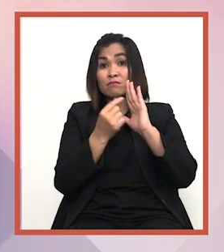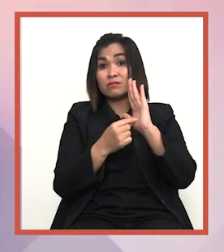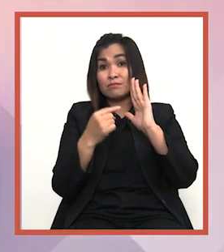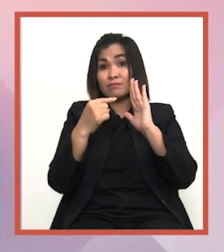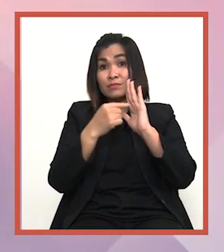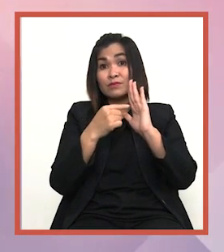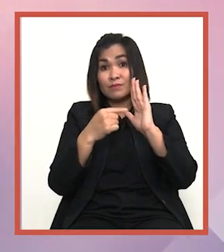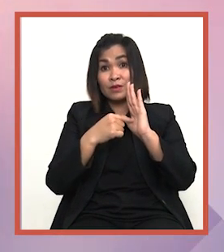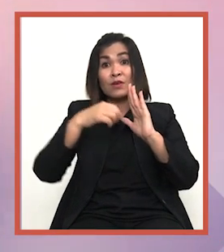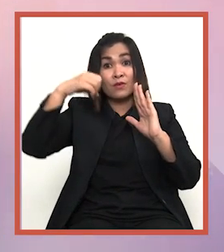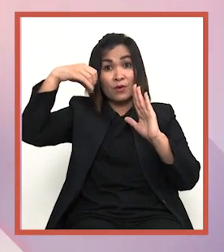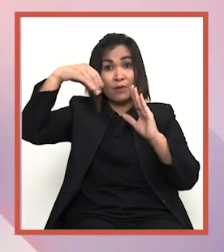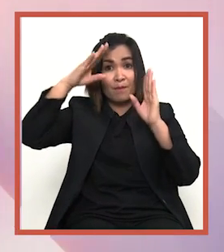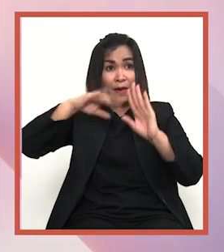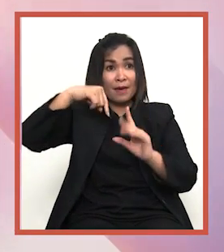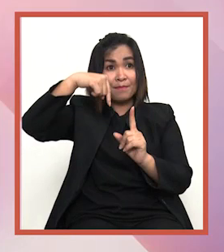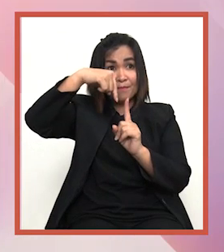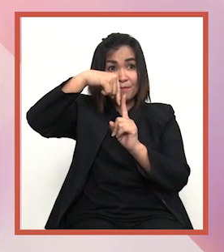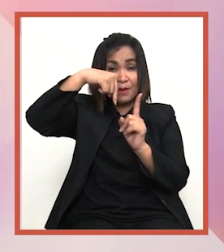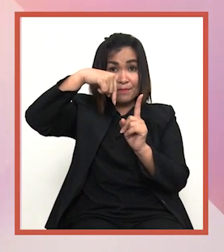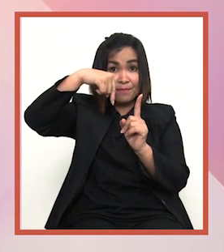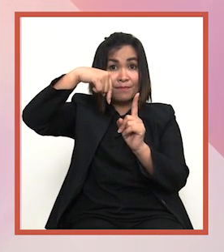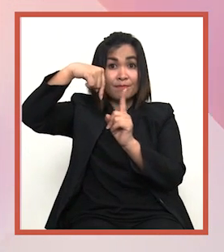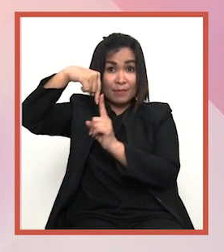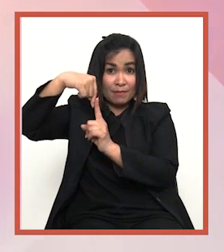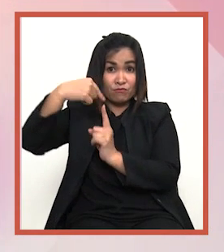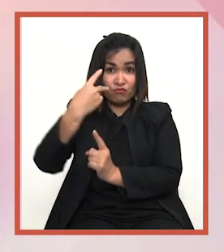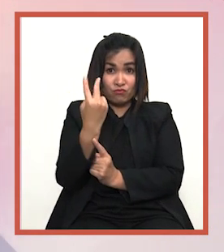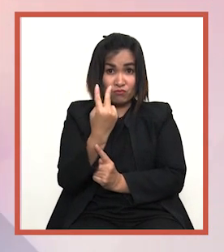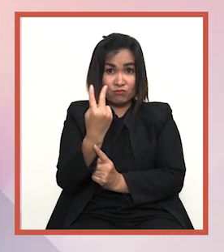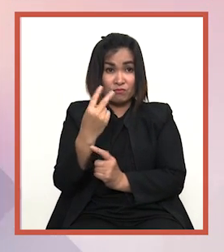ช์นะฮะในแบบงานสมบูร